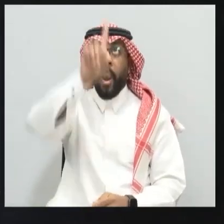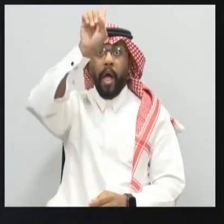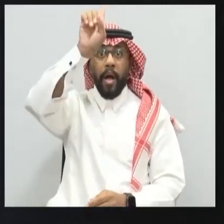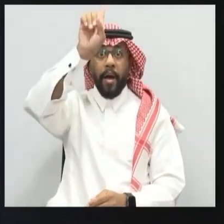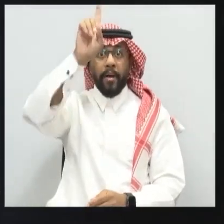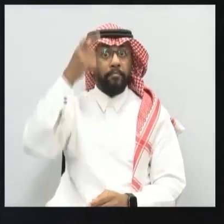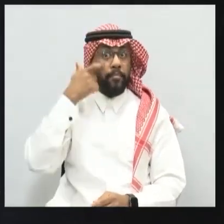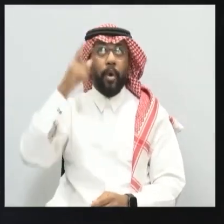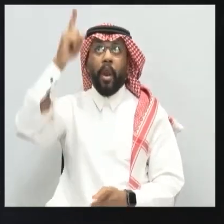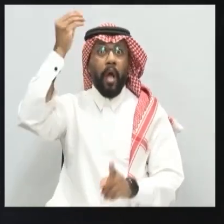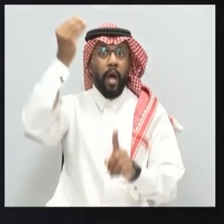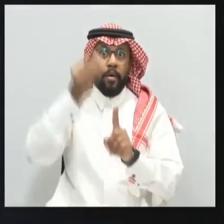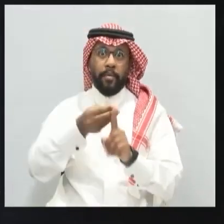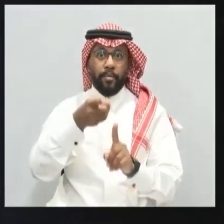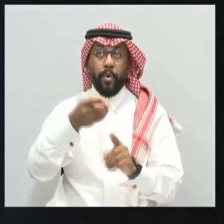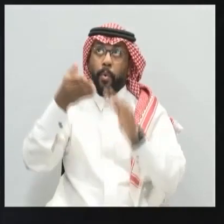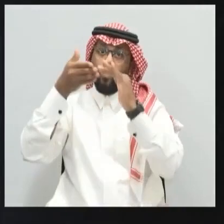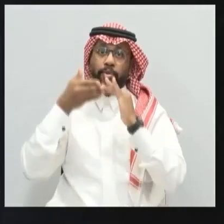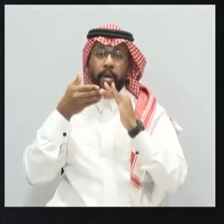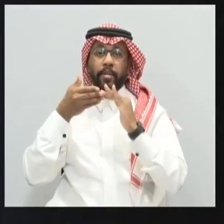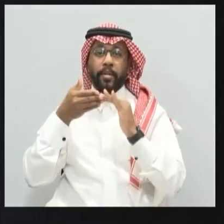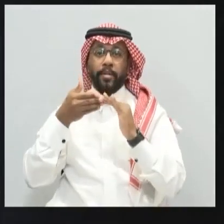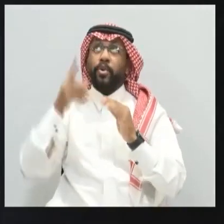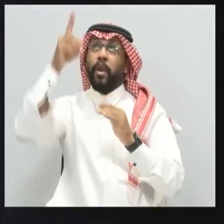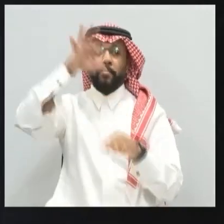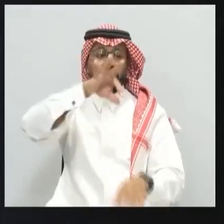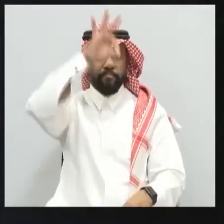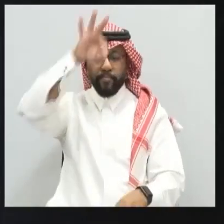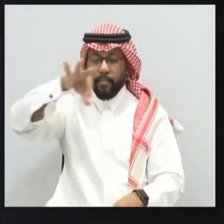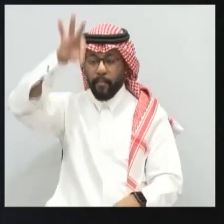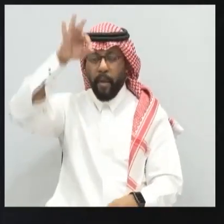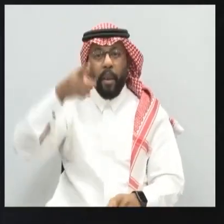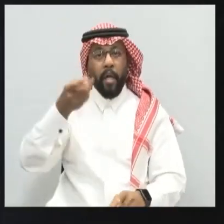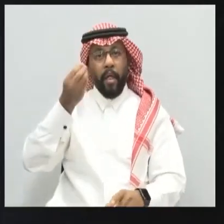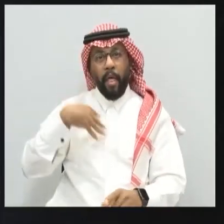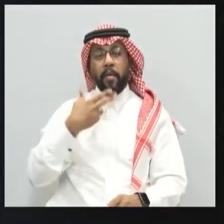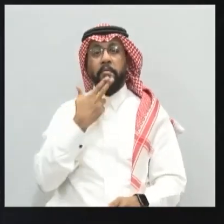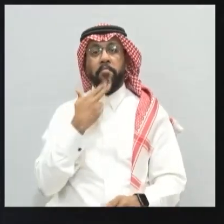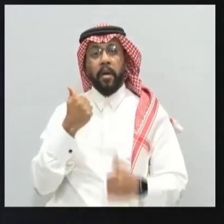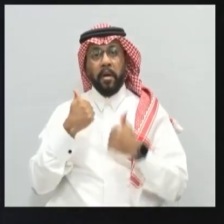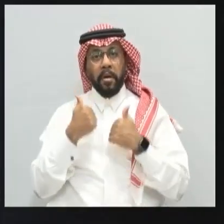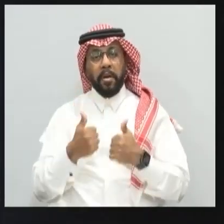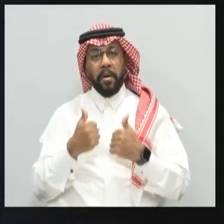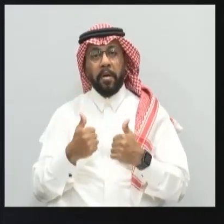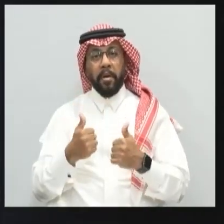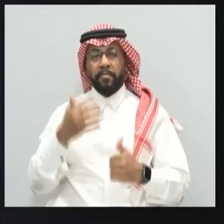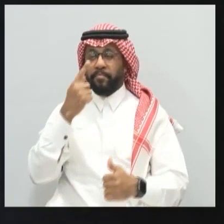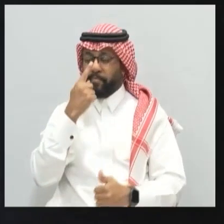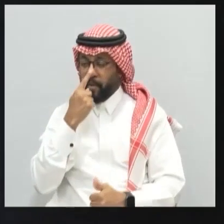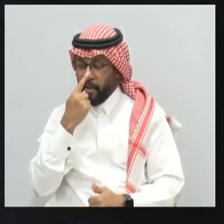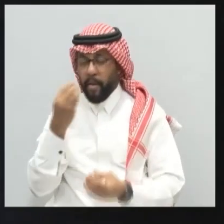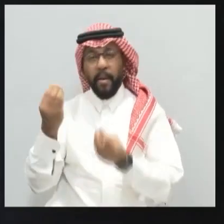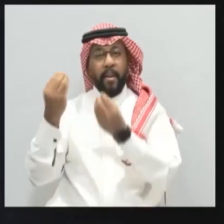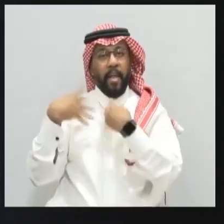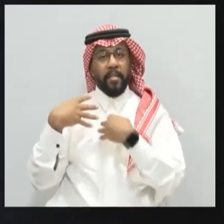وبيد الله عز وجل والله عز وجل باذن الله عز وجل سيختار لك ما هو خير لك فترضى بما قسمه الله